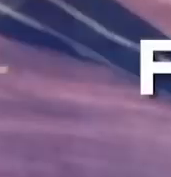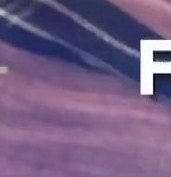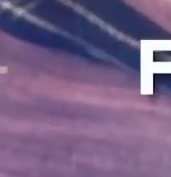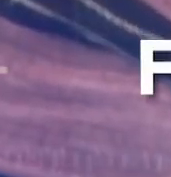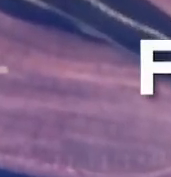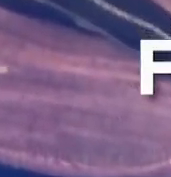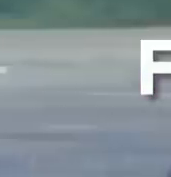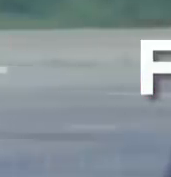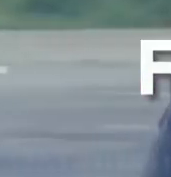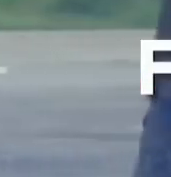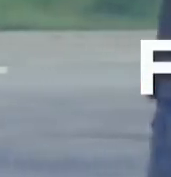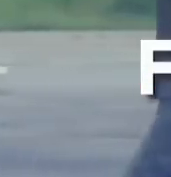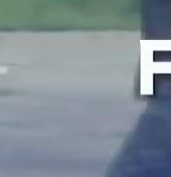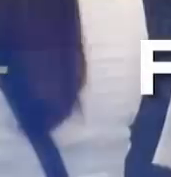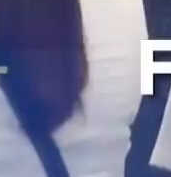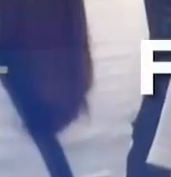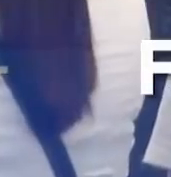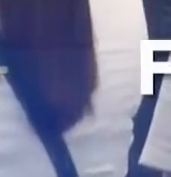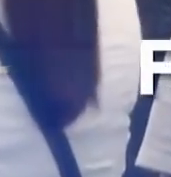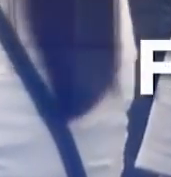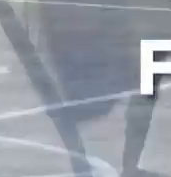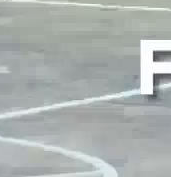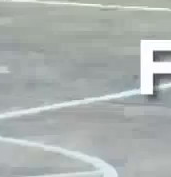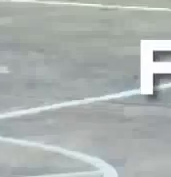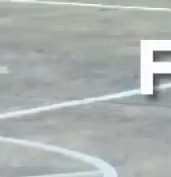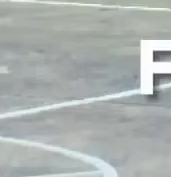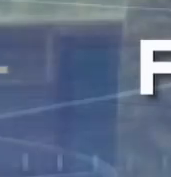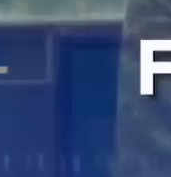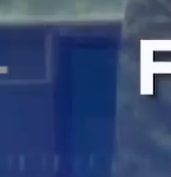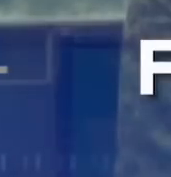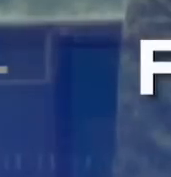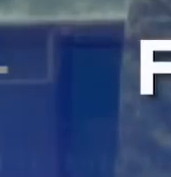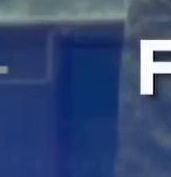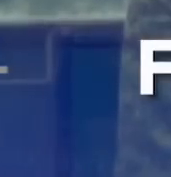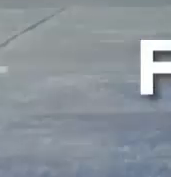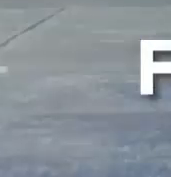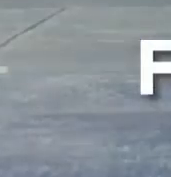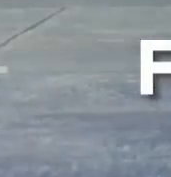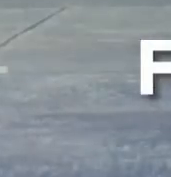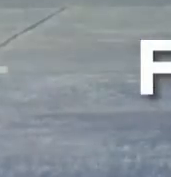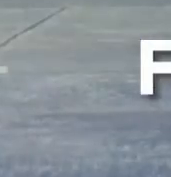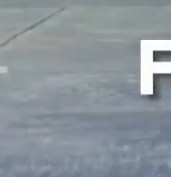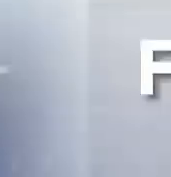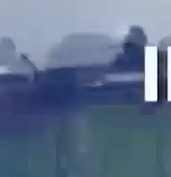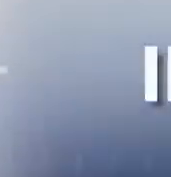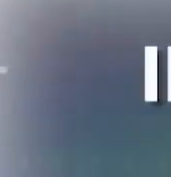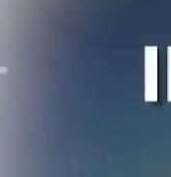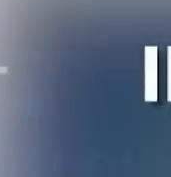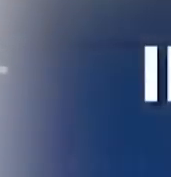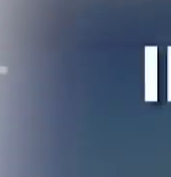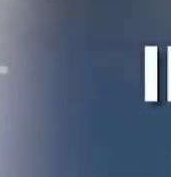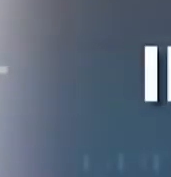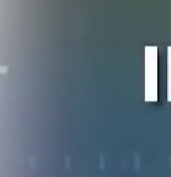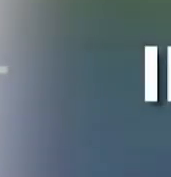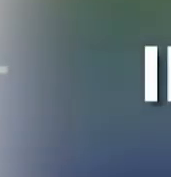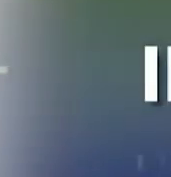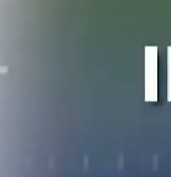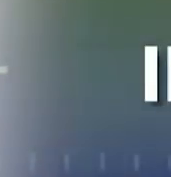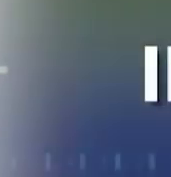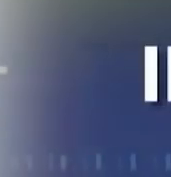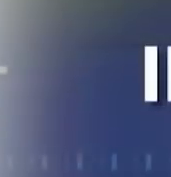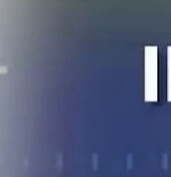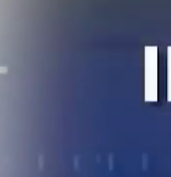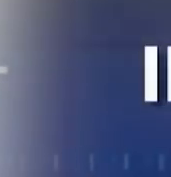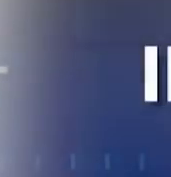Ilan sa mga nasawi sa pagbagsak ng C-130 cargo plane, binigyan ng full military honors. Data flight recorder